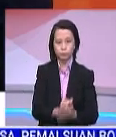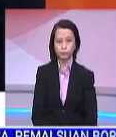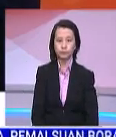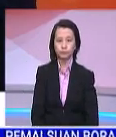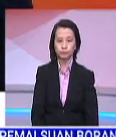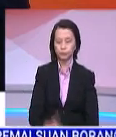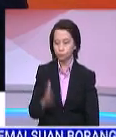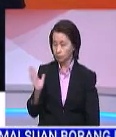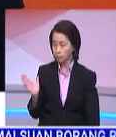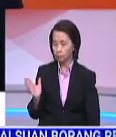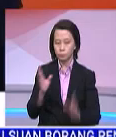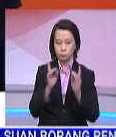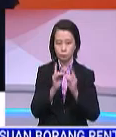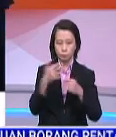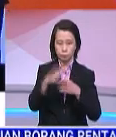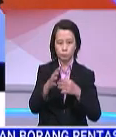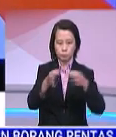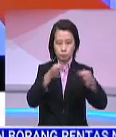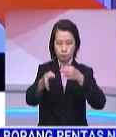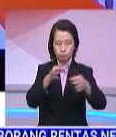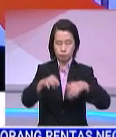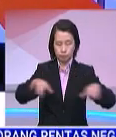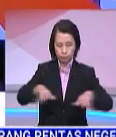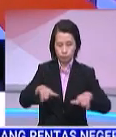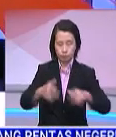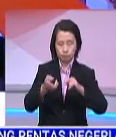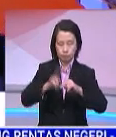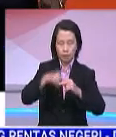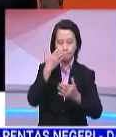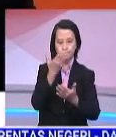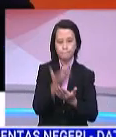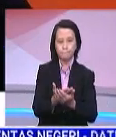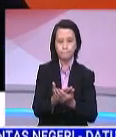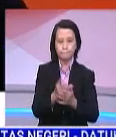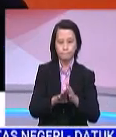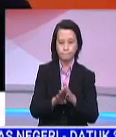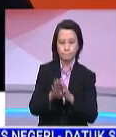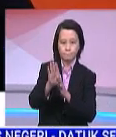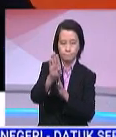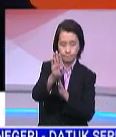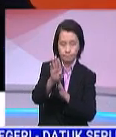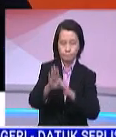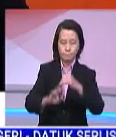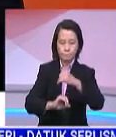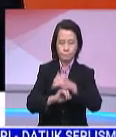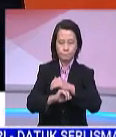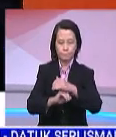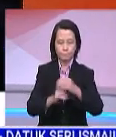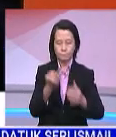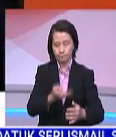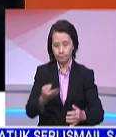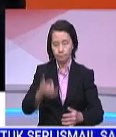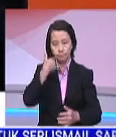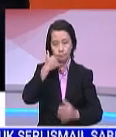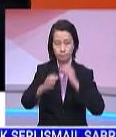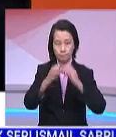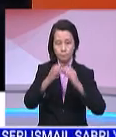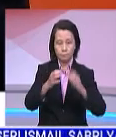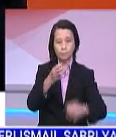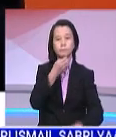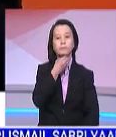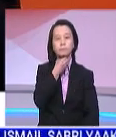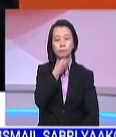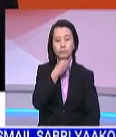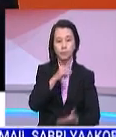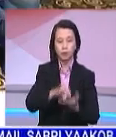beliau ditemui selepas taklimat pelaksanaan penambah baikan pembangunan infrastruktur telekomunikasi Negeri